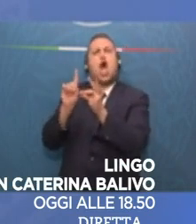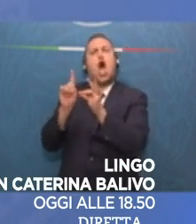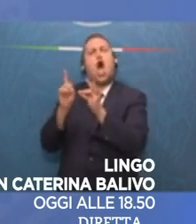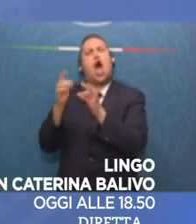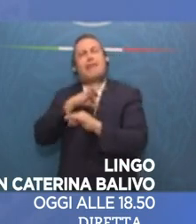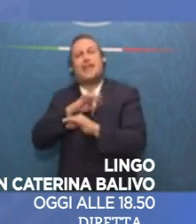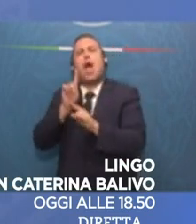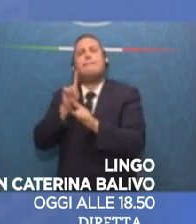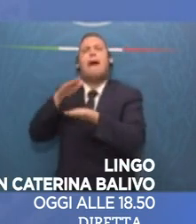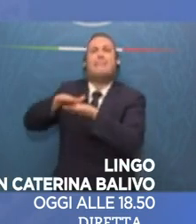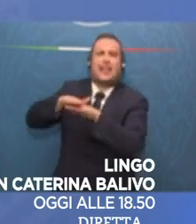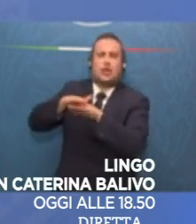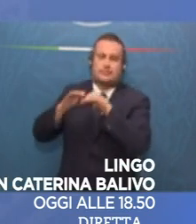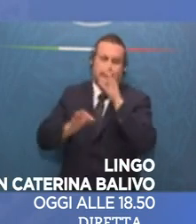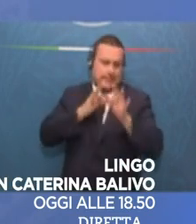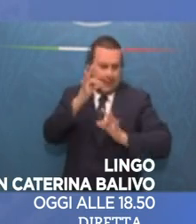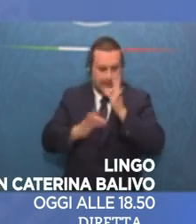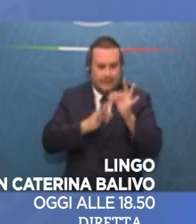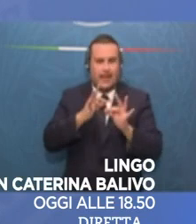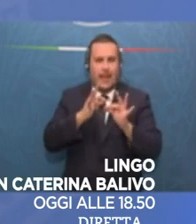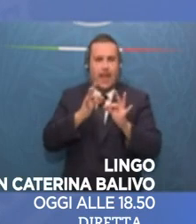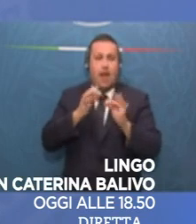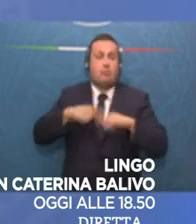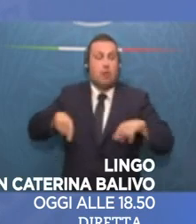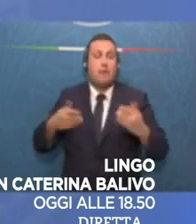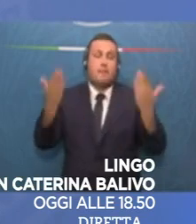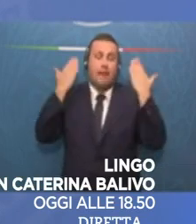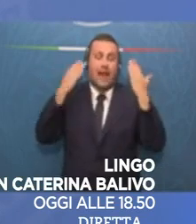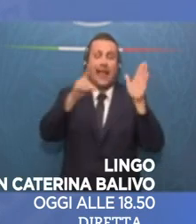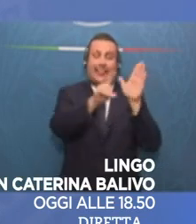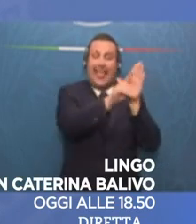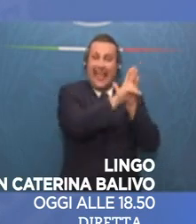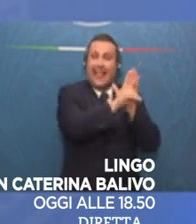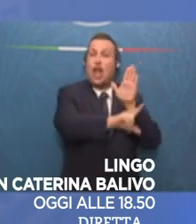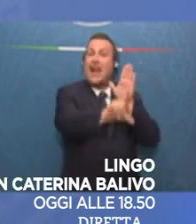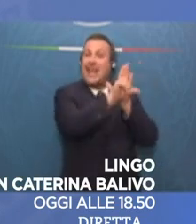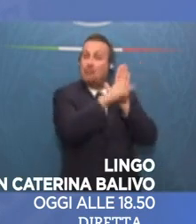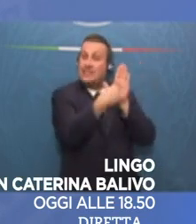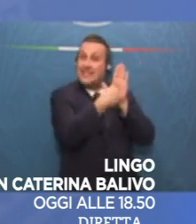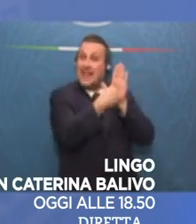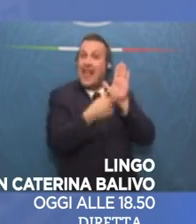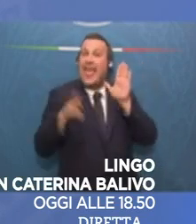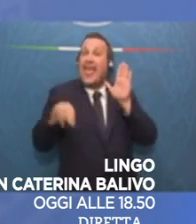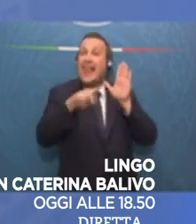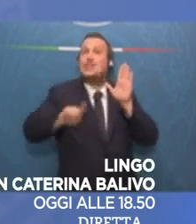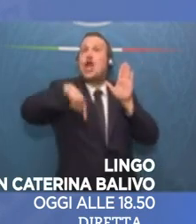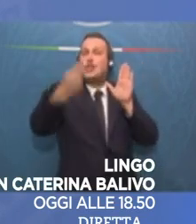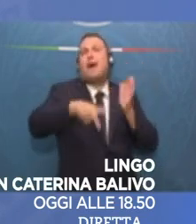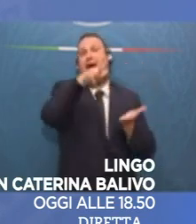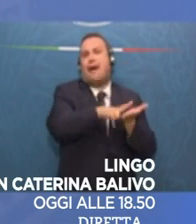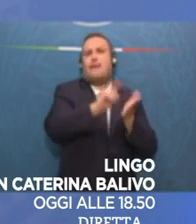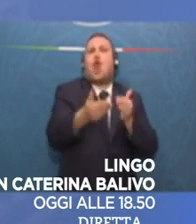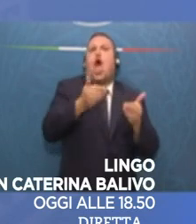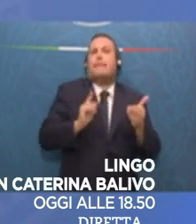parole, quello che si sarebbe desiderato è fare approvare questo decreto legislativo dopo le elezioni. Ecco, questo